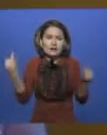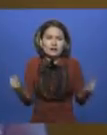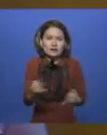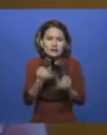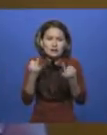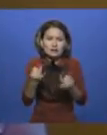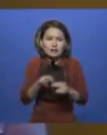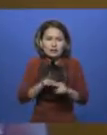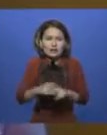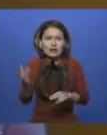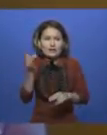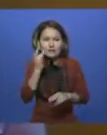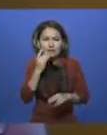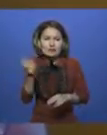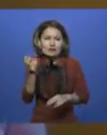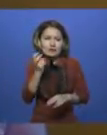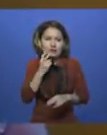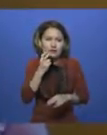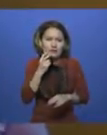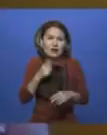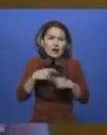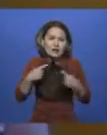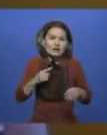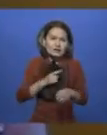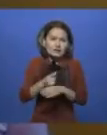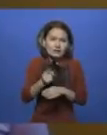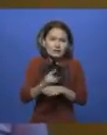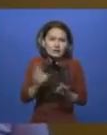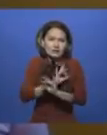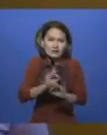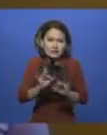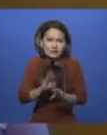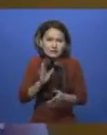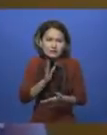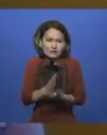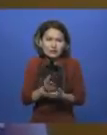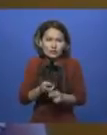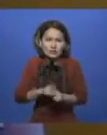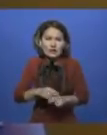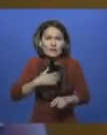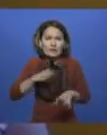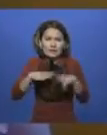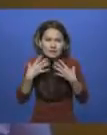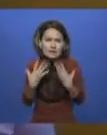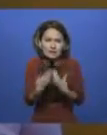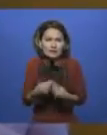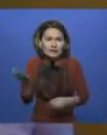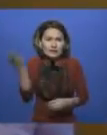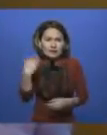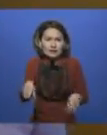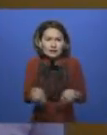жасы ағып, екі бүктетіліп, ішегі қатып, соны аңыз қылып айтып жүреді. Мен сондай ортада өскеннен кейін өзім